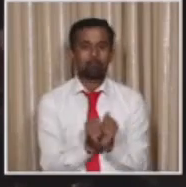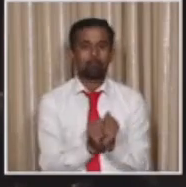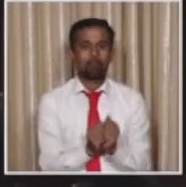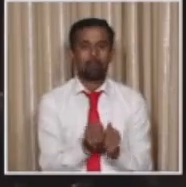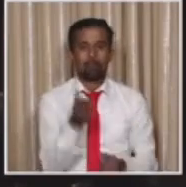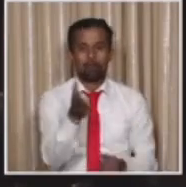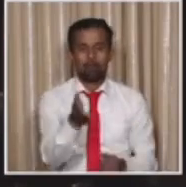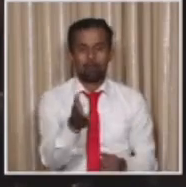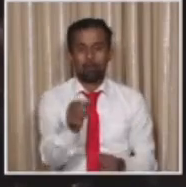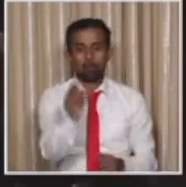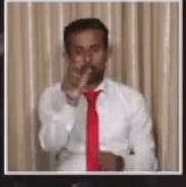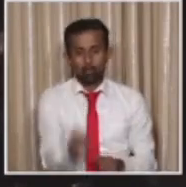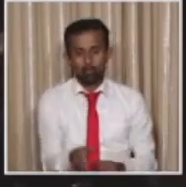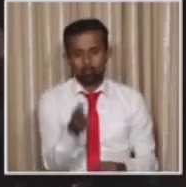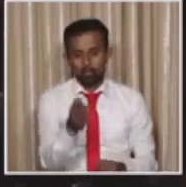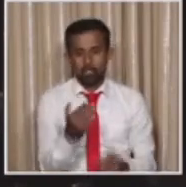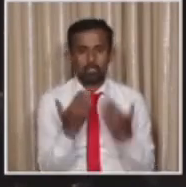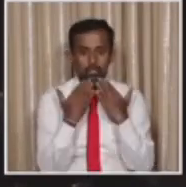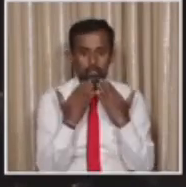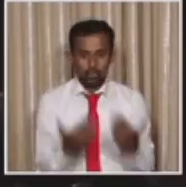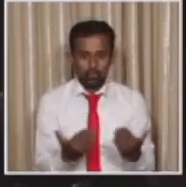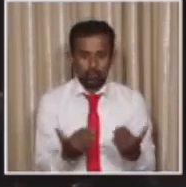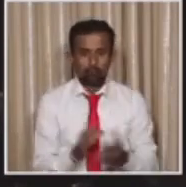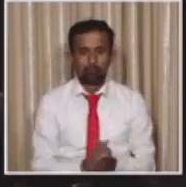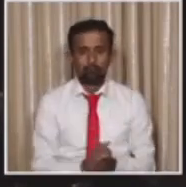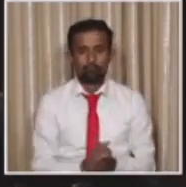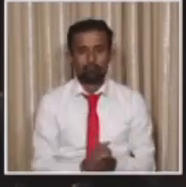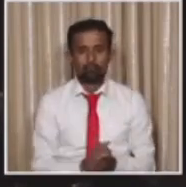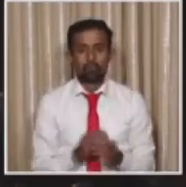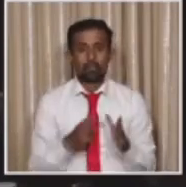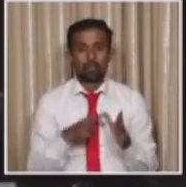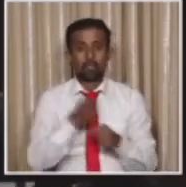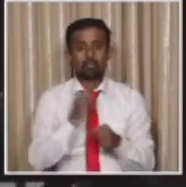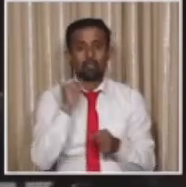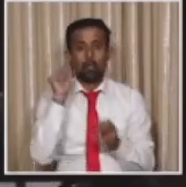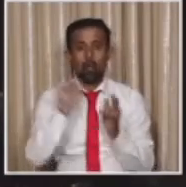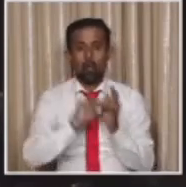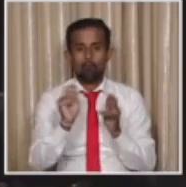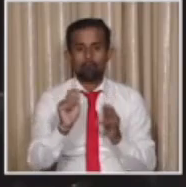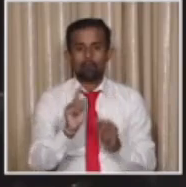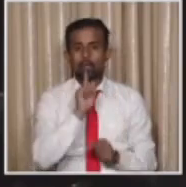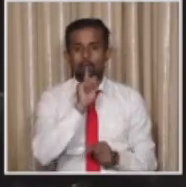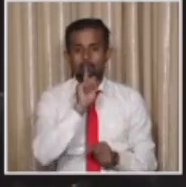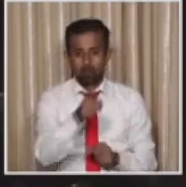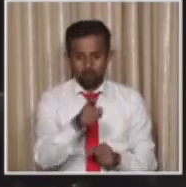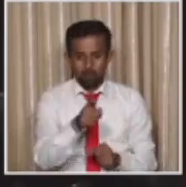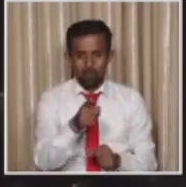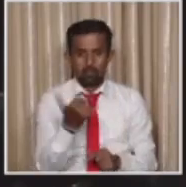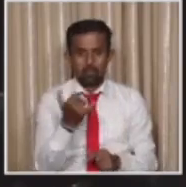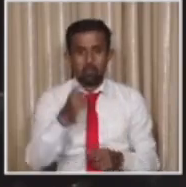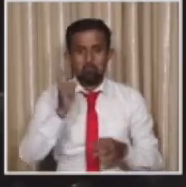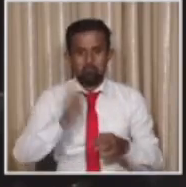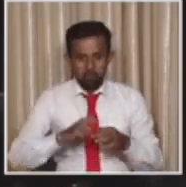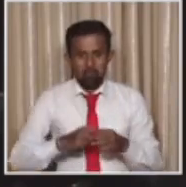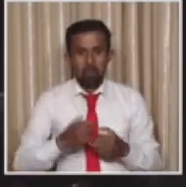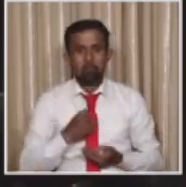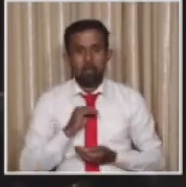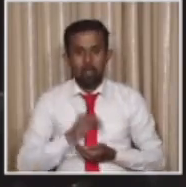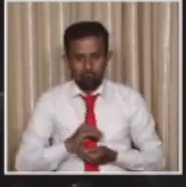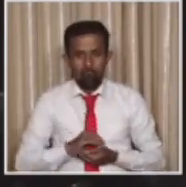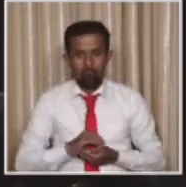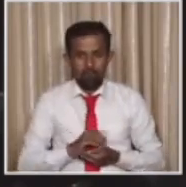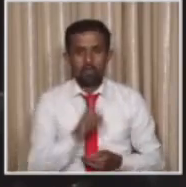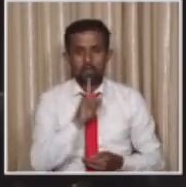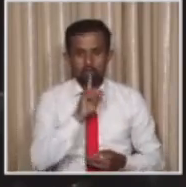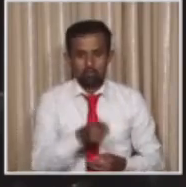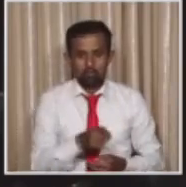නිසා අපි ඔබතුමාට ස්තුතිවන්ත වෙනවා. විශේෂයෙන් නීතිමත් දෙපාර්තමේන්තුවට අපි ප්‍රකාශ කරනවා යම් ප්‍රශ්න ගන්නාවක් අපිට තියෙන නිසා මේව මතු